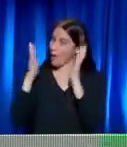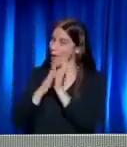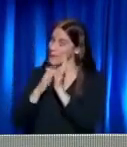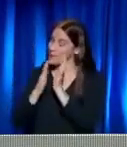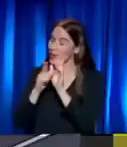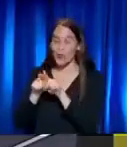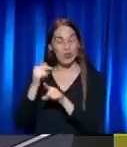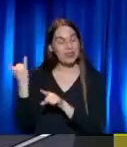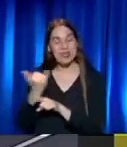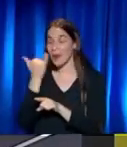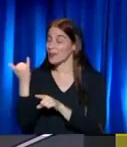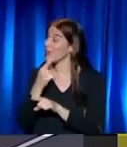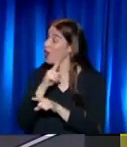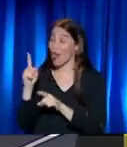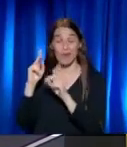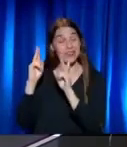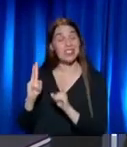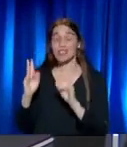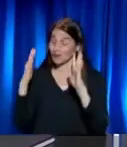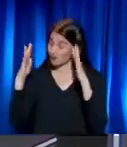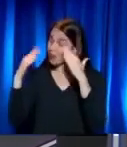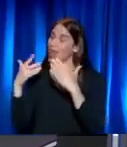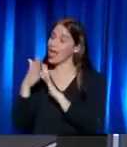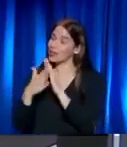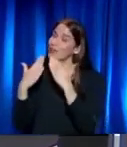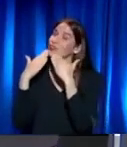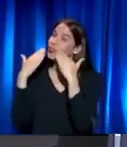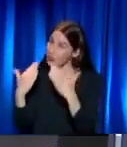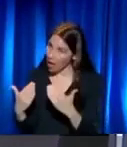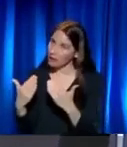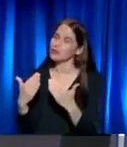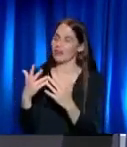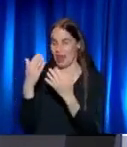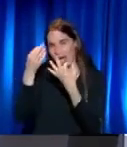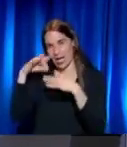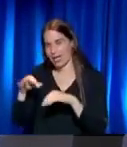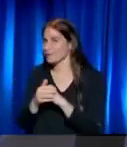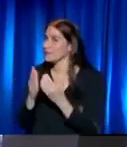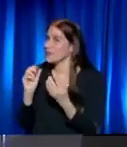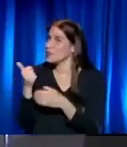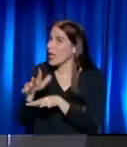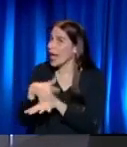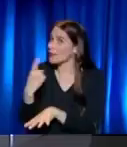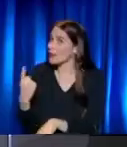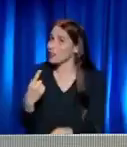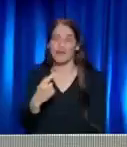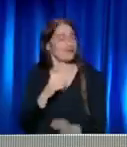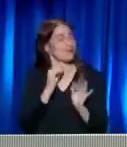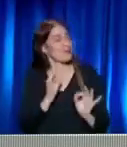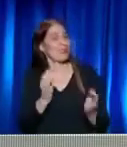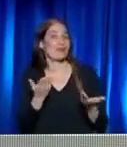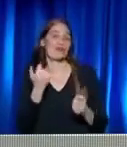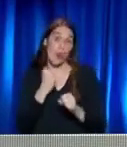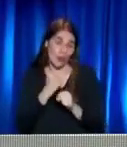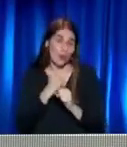תמיד עושים. תמיד. לא מפסיקים לומר תודה ולהעריך. תודה. ובכן, קודם כל, איך את מרגישה? בסדר. אנחנו עובדים